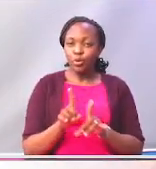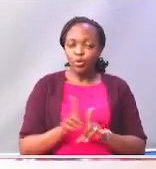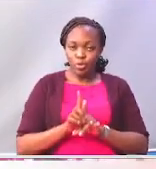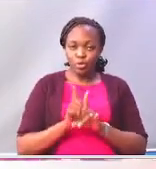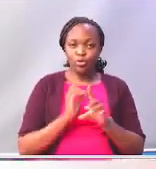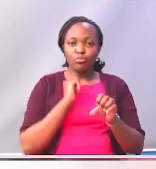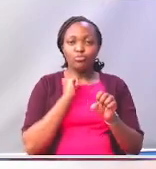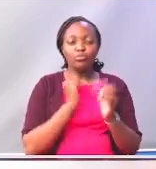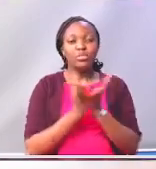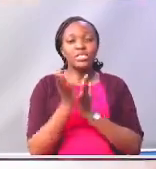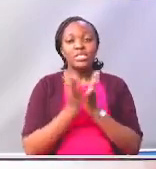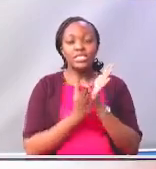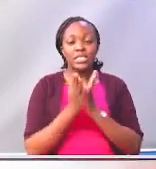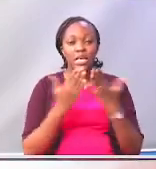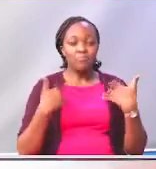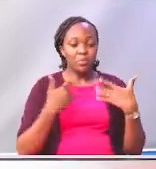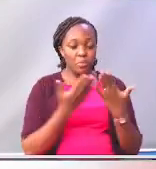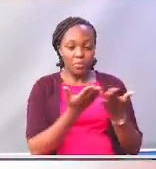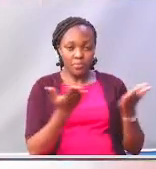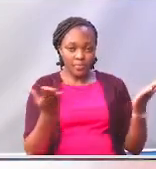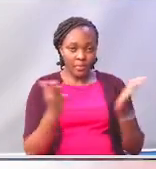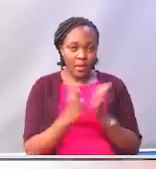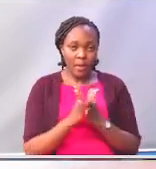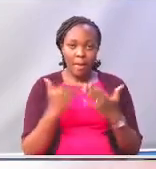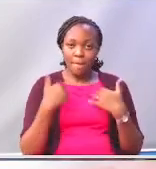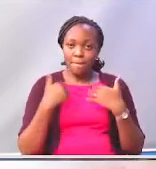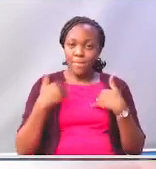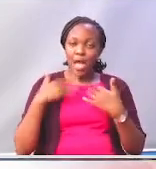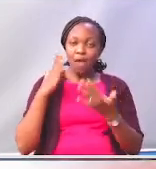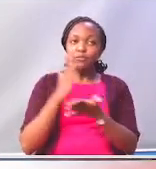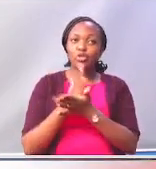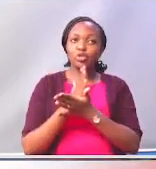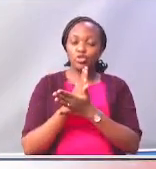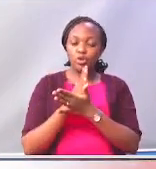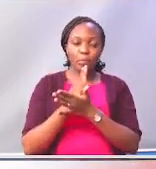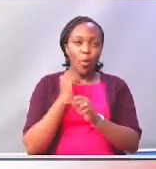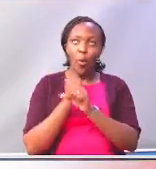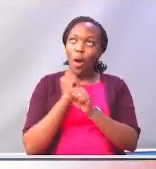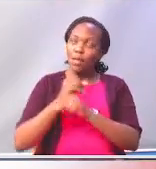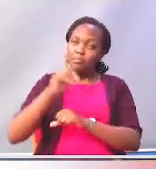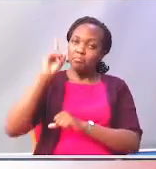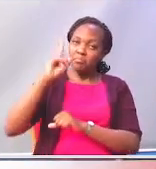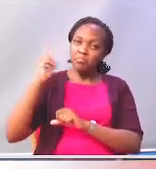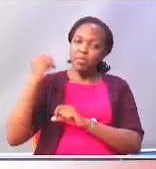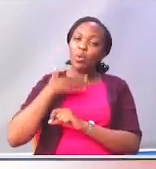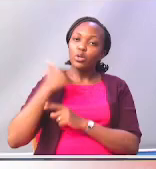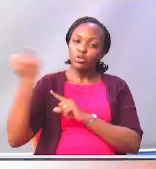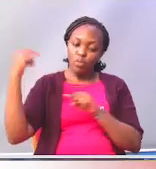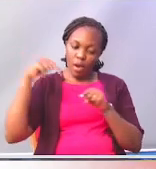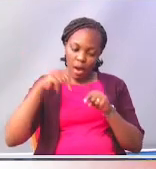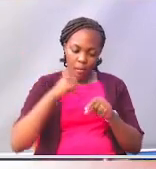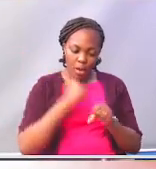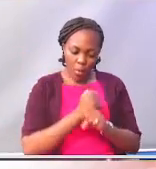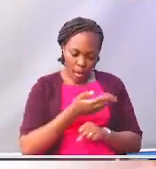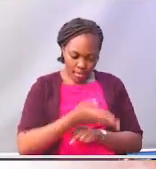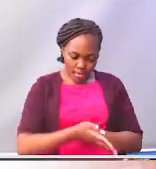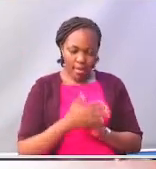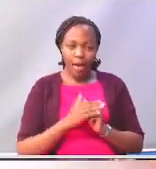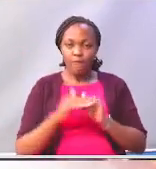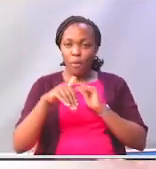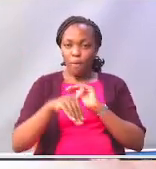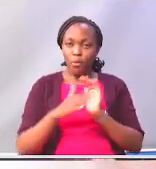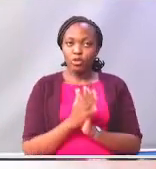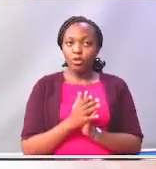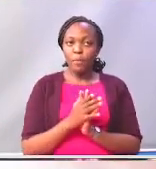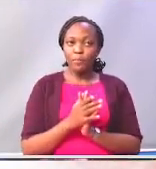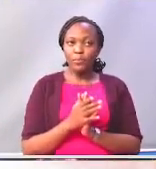wananchi. Mimi nimewacha kule juu, nimekuja chini. Kuna wengine wanawacha chini, wanataka kwenda juu. Tunataka